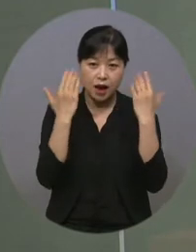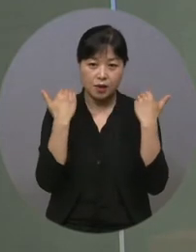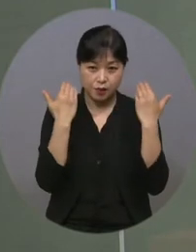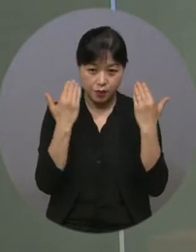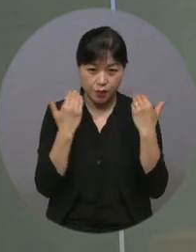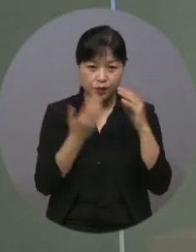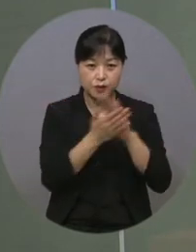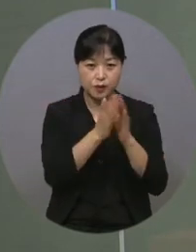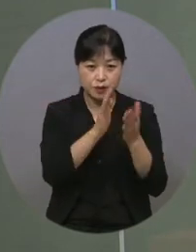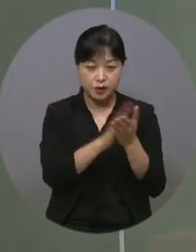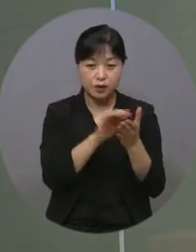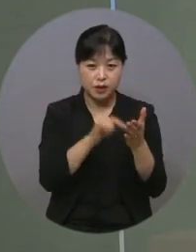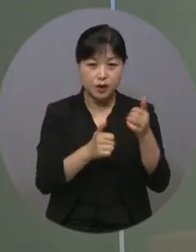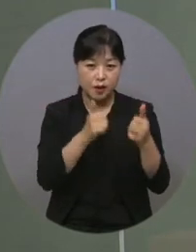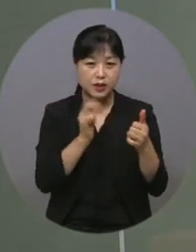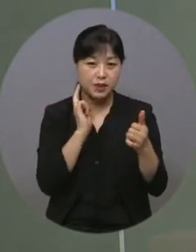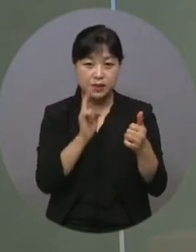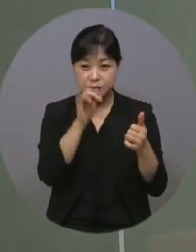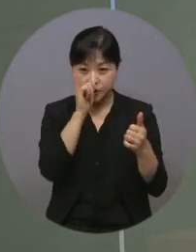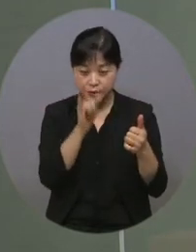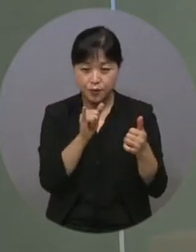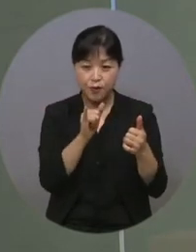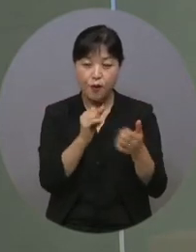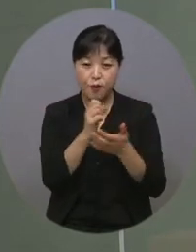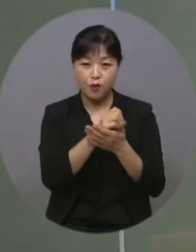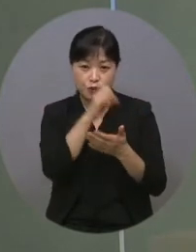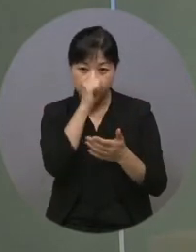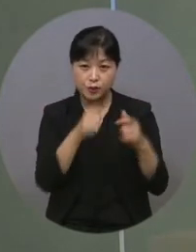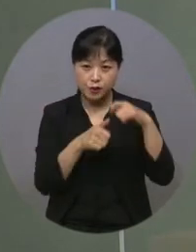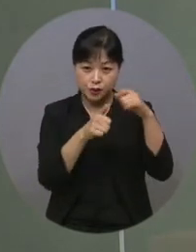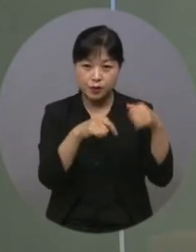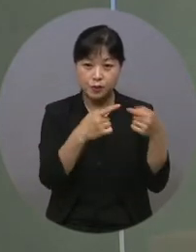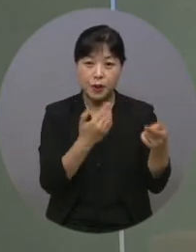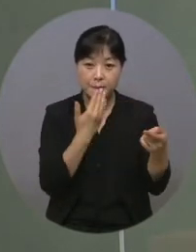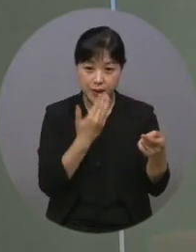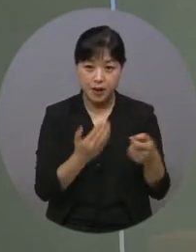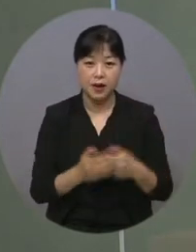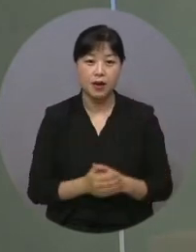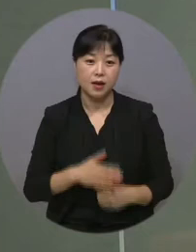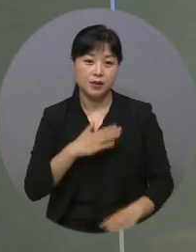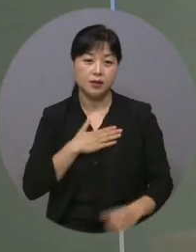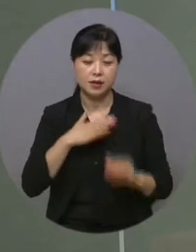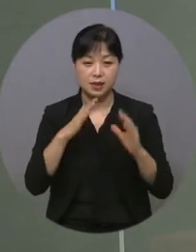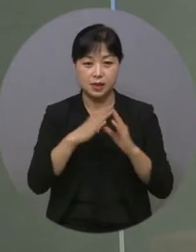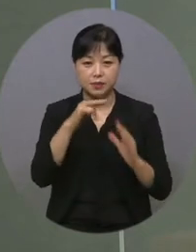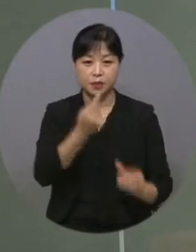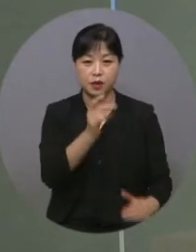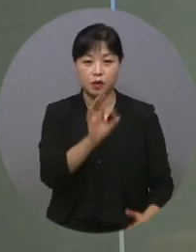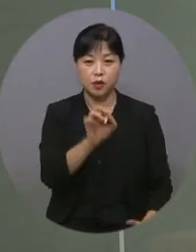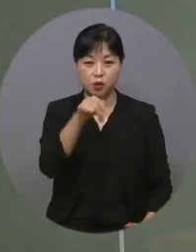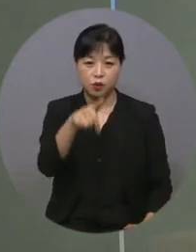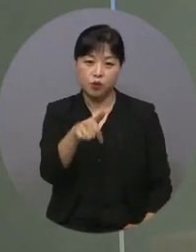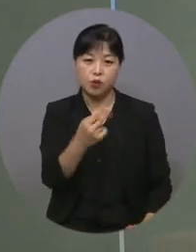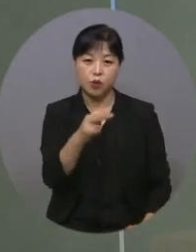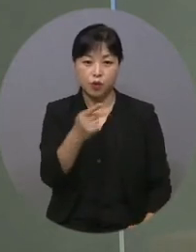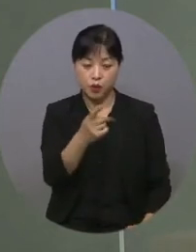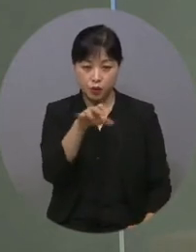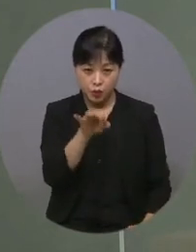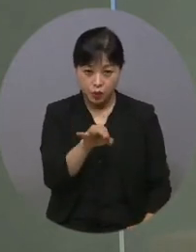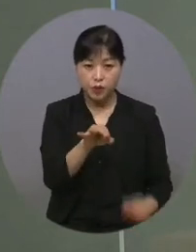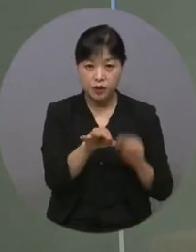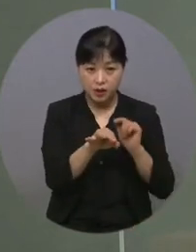좋아야 추첨도 하고 그러더라고요. 근데 우연히 저는 그 동교동에 살면서 그 유치원에 입학을